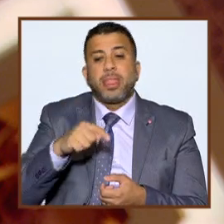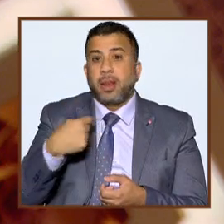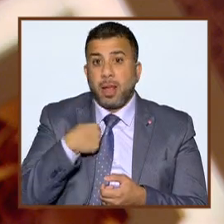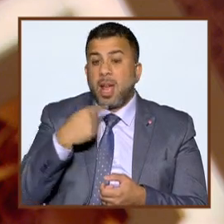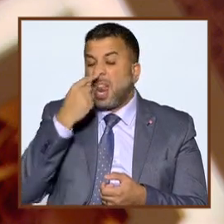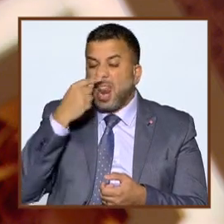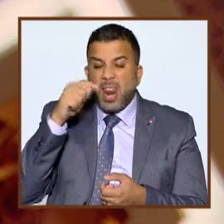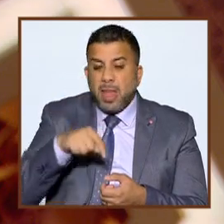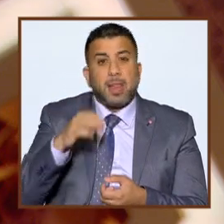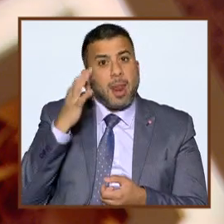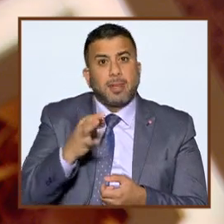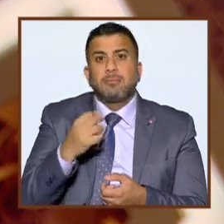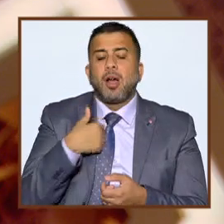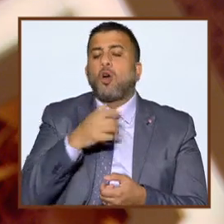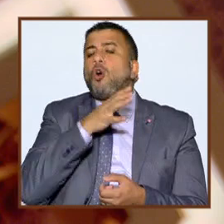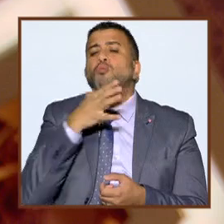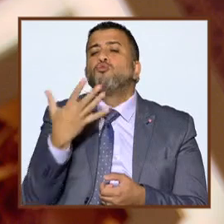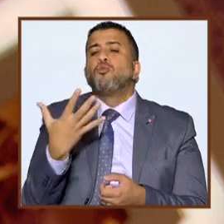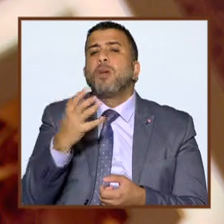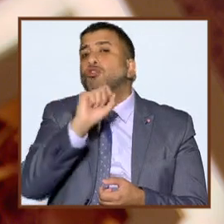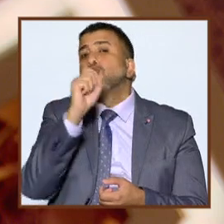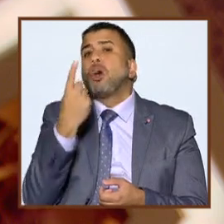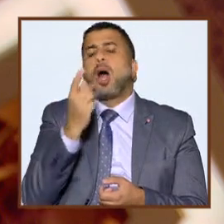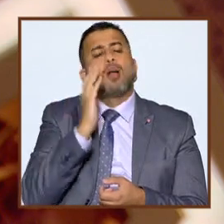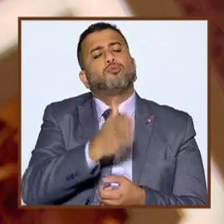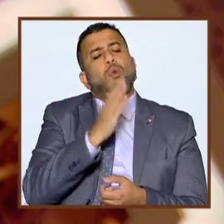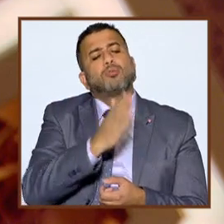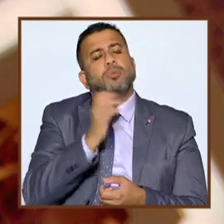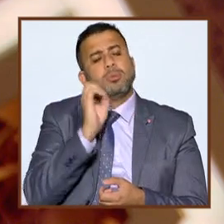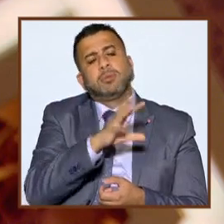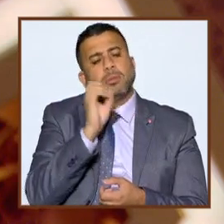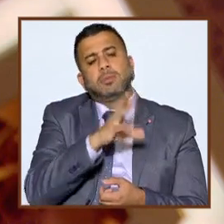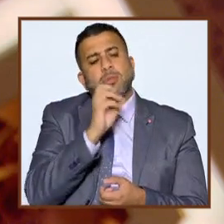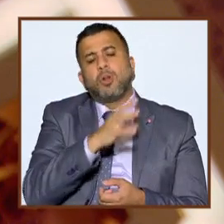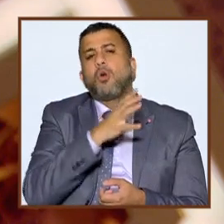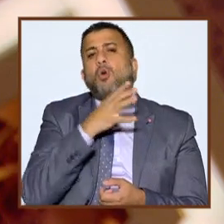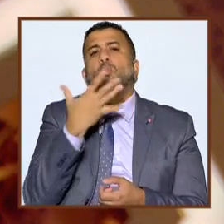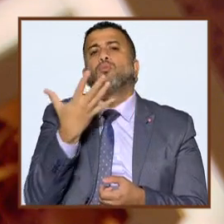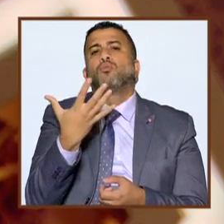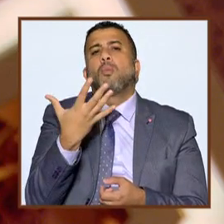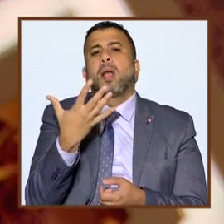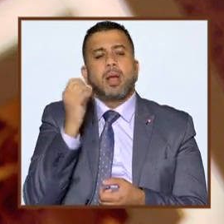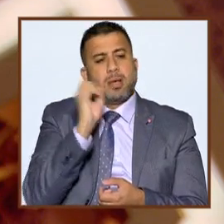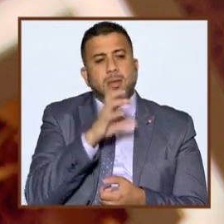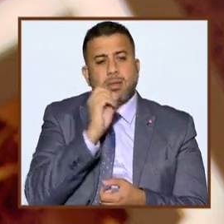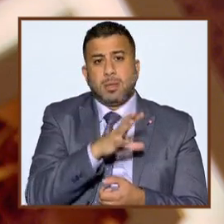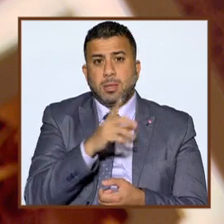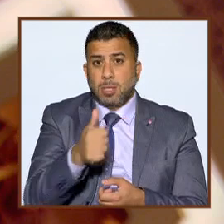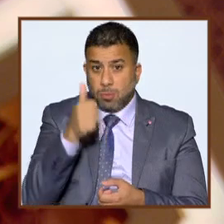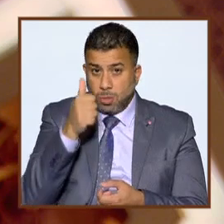يعني كان يقول والله العظيم أني بعطيه 500 ريال شهريا، طيب هو حلف 500 ريال مدام أنه قادر